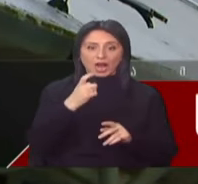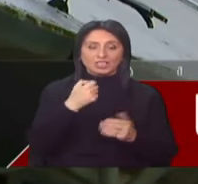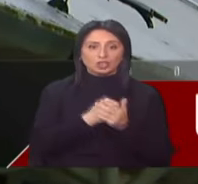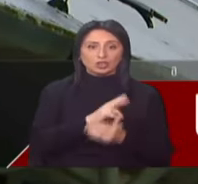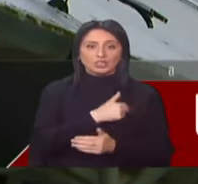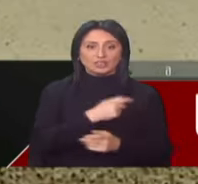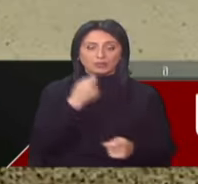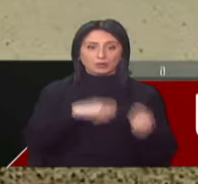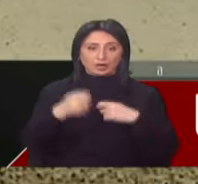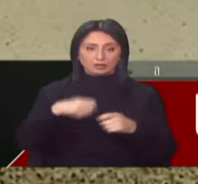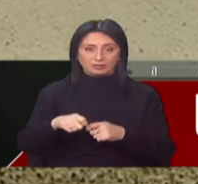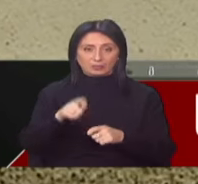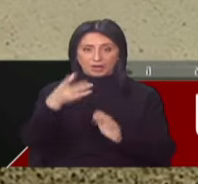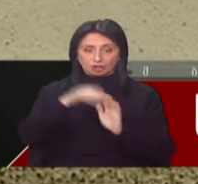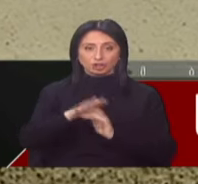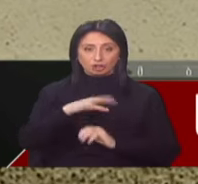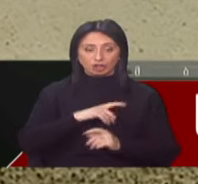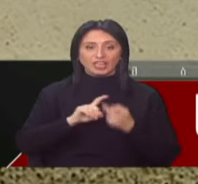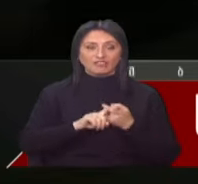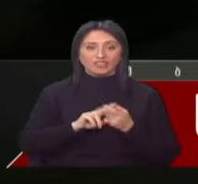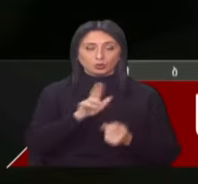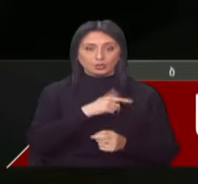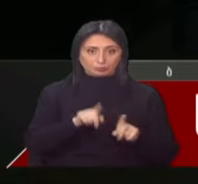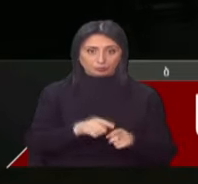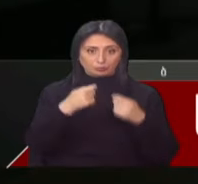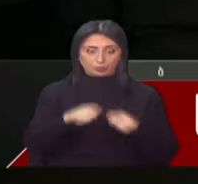sa avadm opa gasuisa. Matșorisi o impecțiuri sa